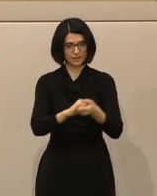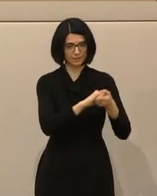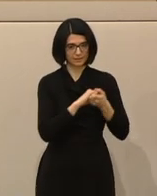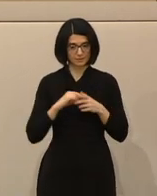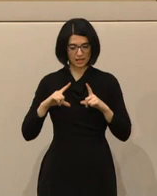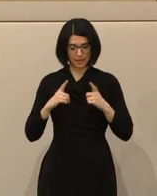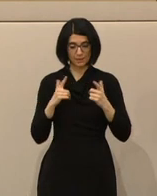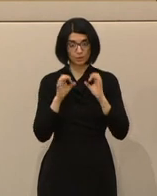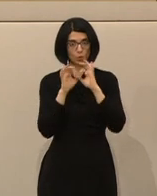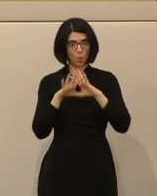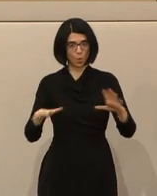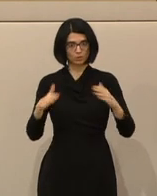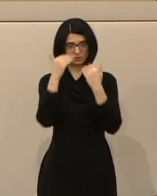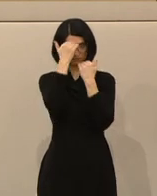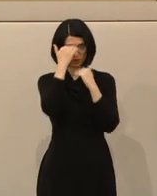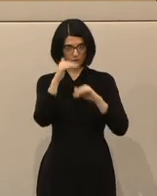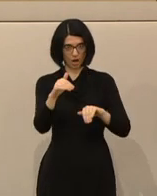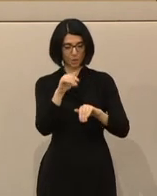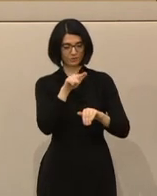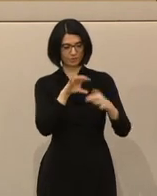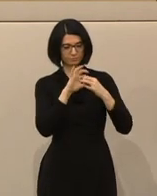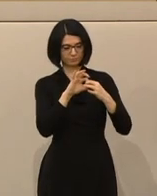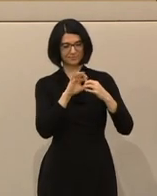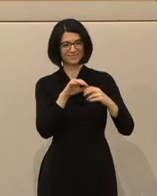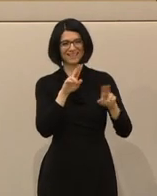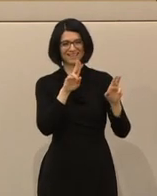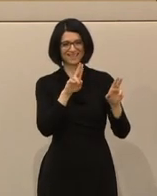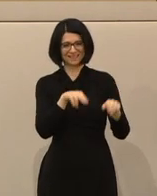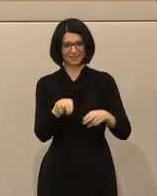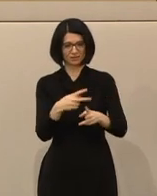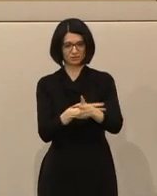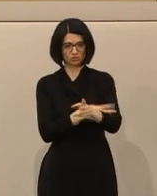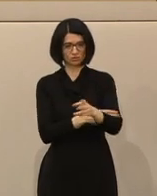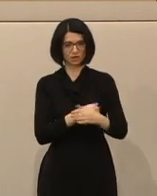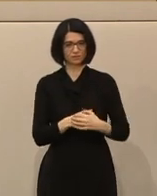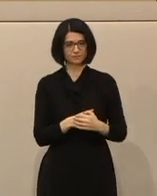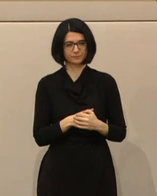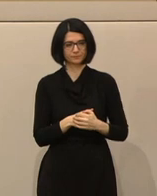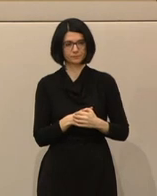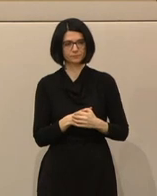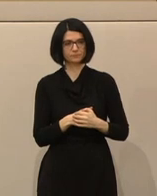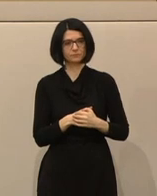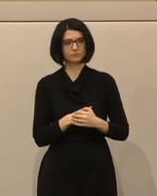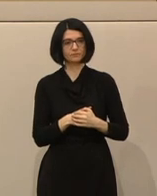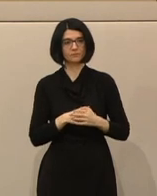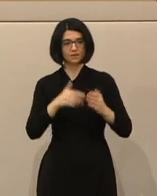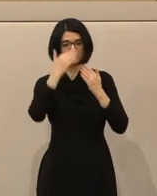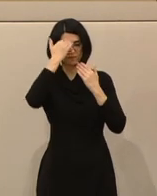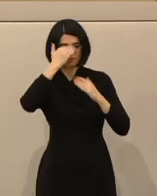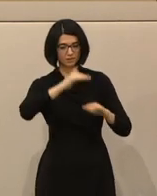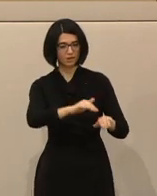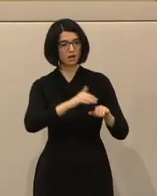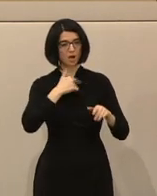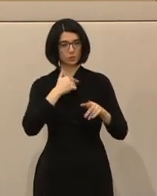ohne Vertrauen in den Rechtsstaat. Und dieses Vertrauen in den Rechtsstaat, das ist durch